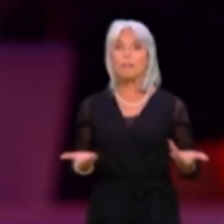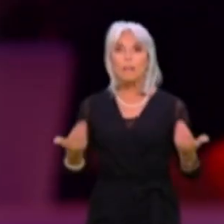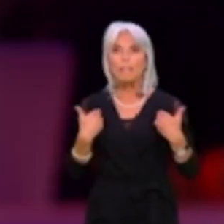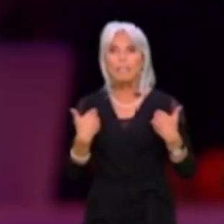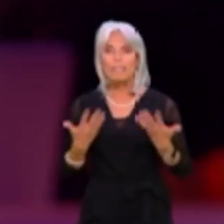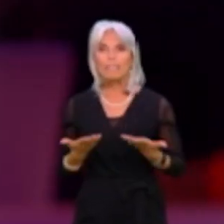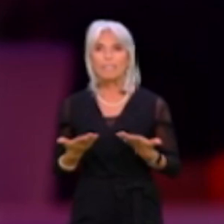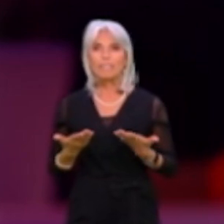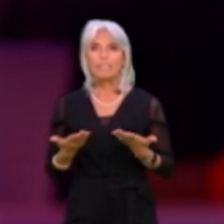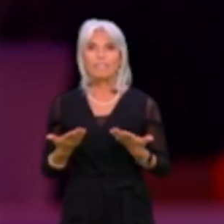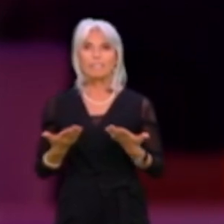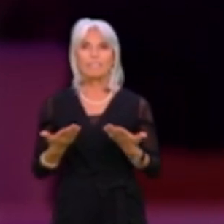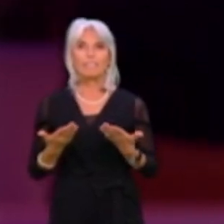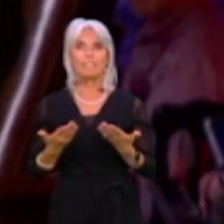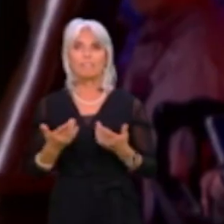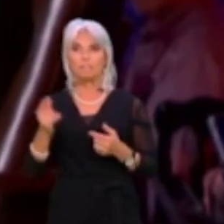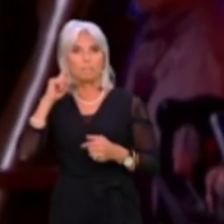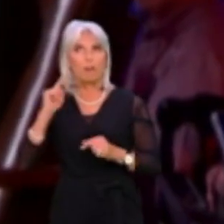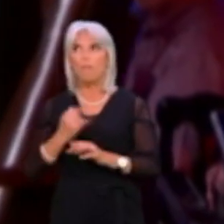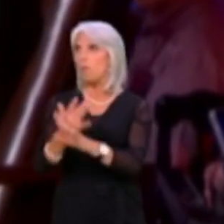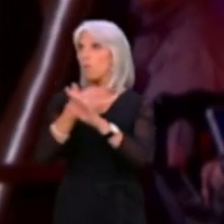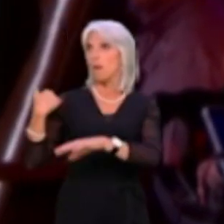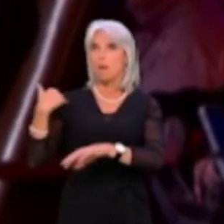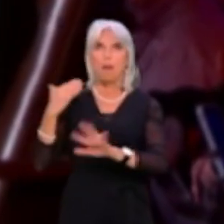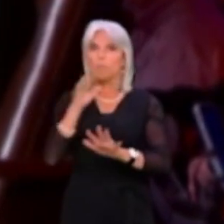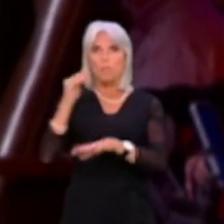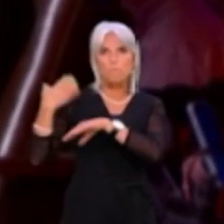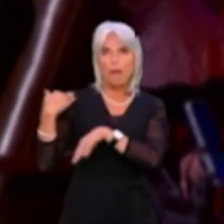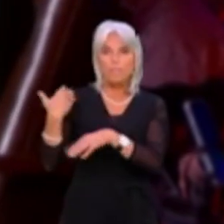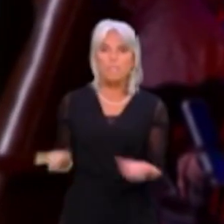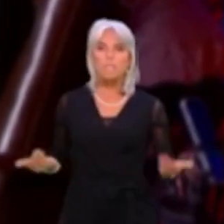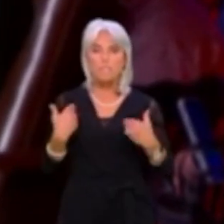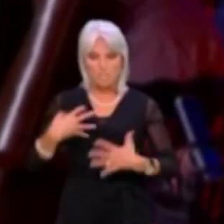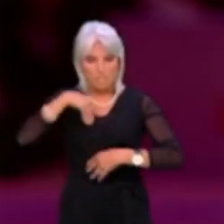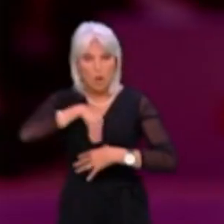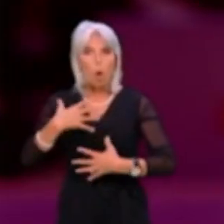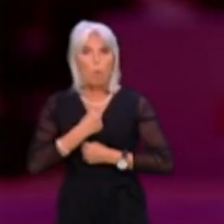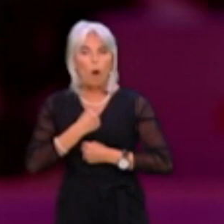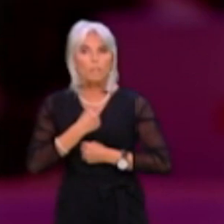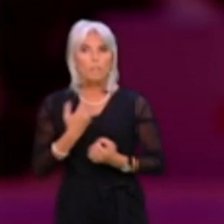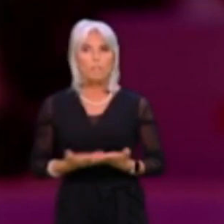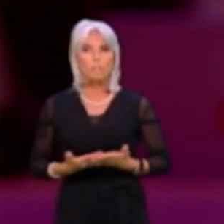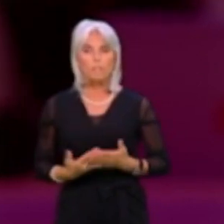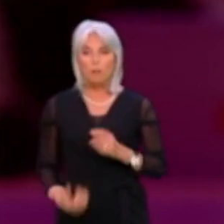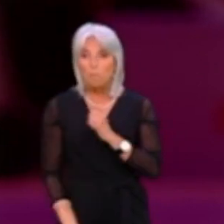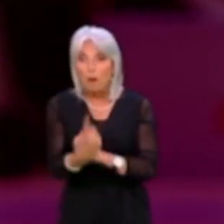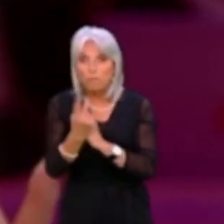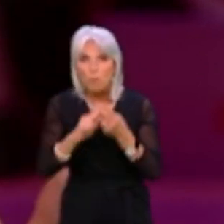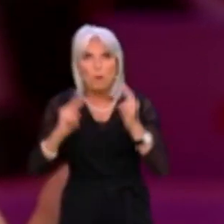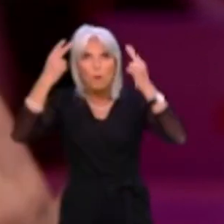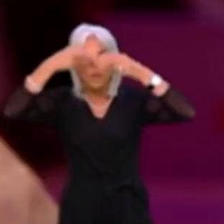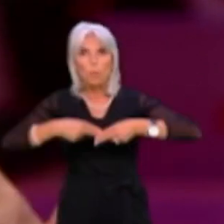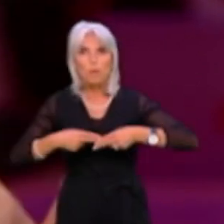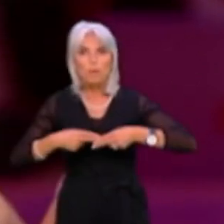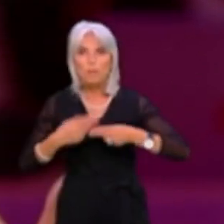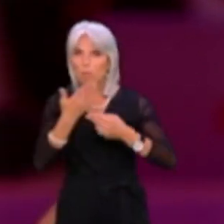du coup, par exemple, il y a tout ce fait de s'il y a un feu, il n'y a personne qui sait me prévenir. Ça t'angoisse, ça, de te dire que s'il se passe quelque chose la nuit, alors que